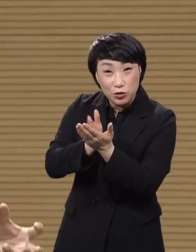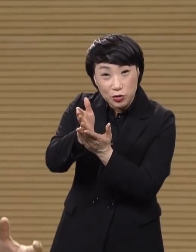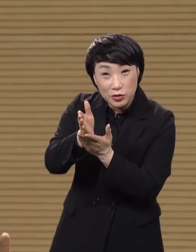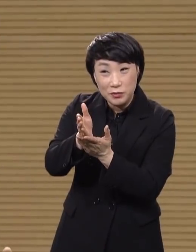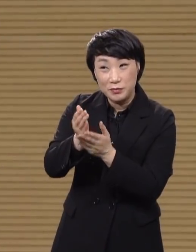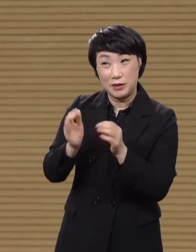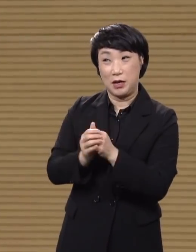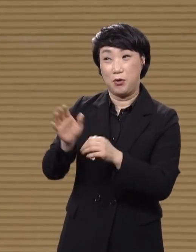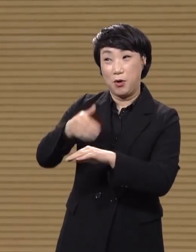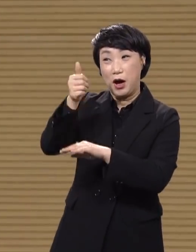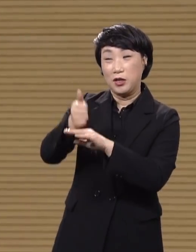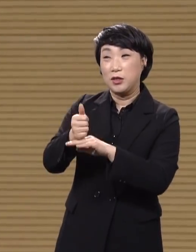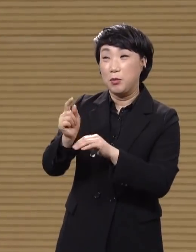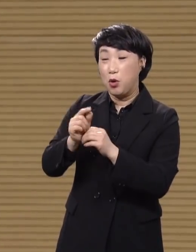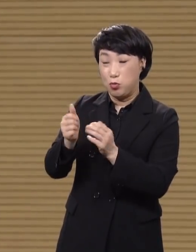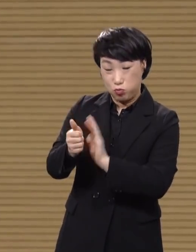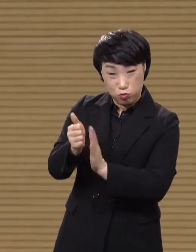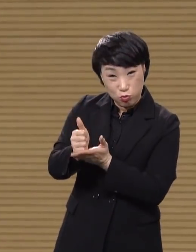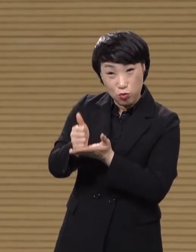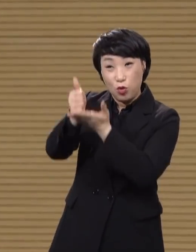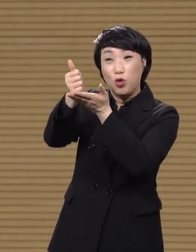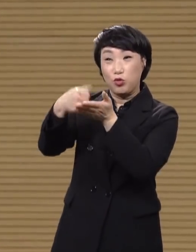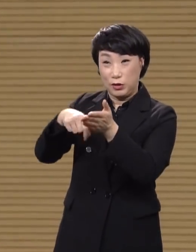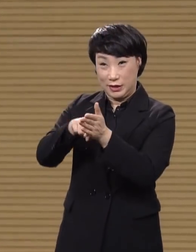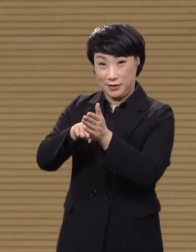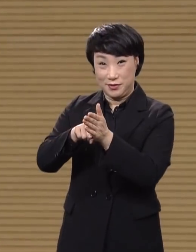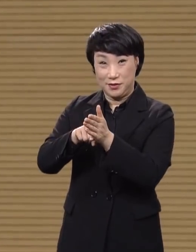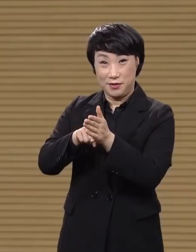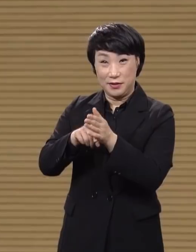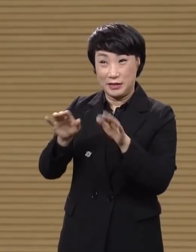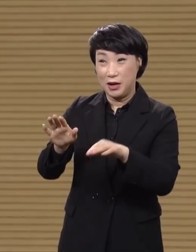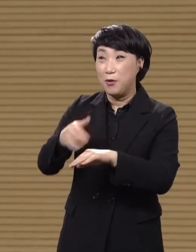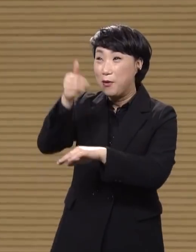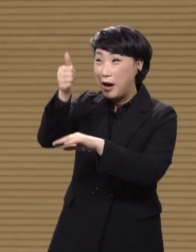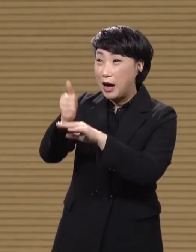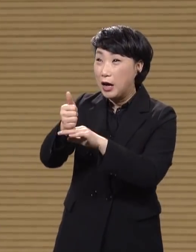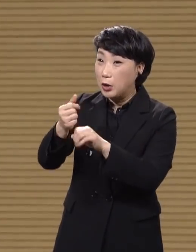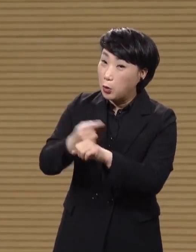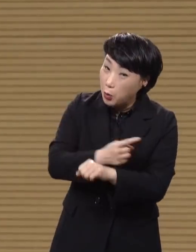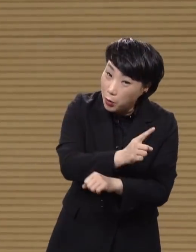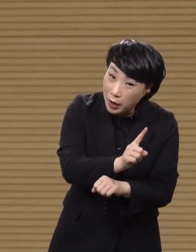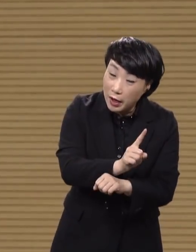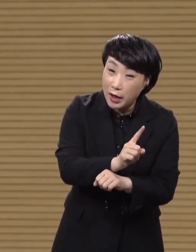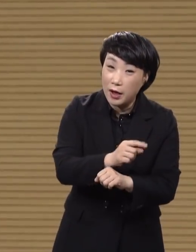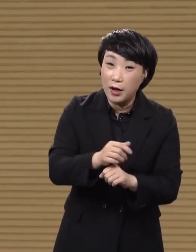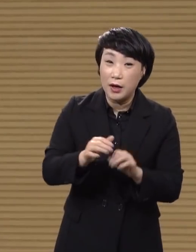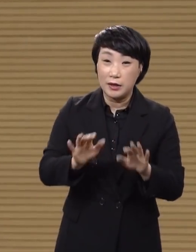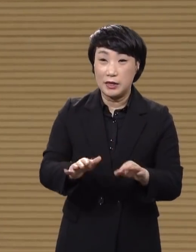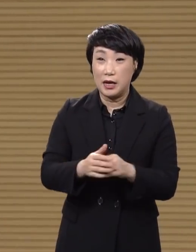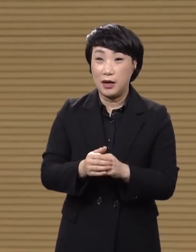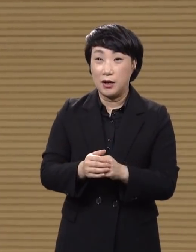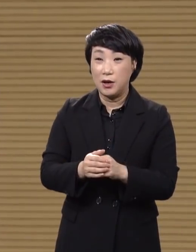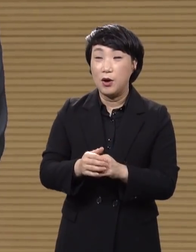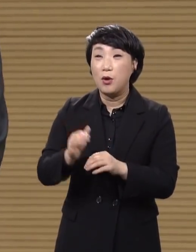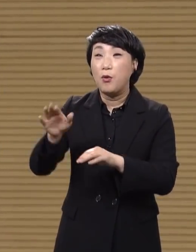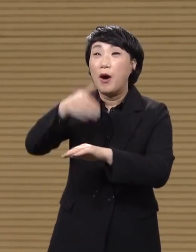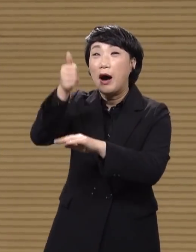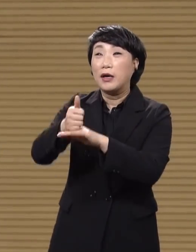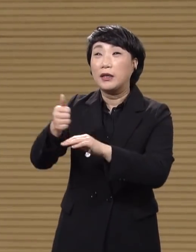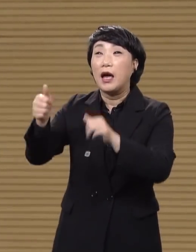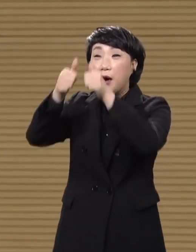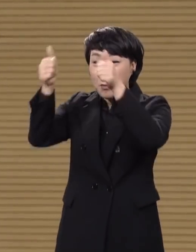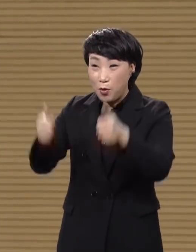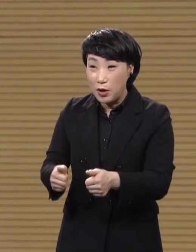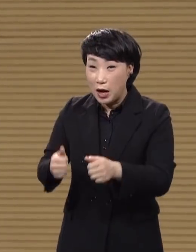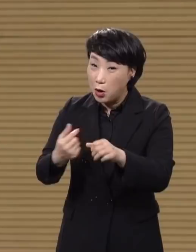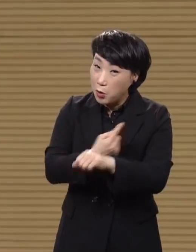정말로 대단한 추앙을 받기 위하여 왕 외에 정신상 위에